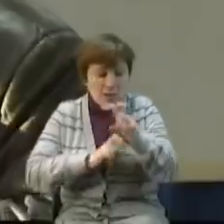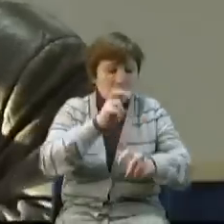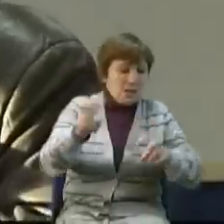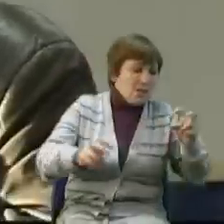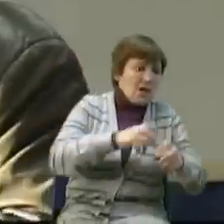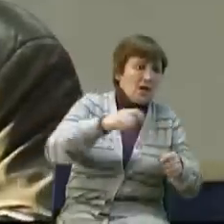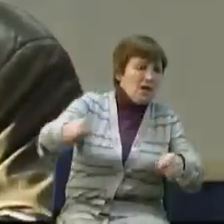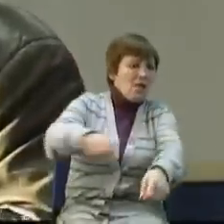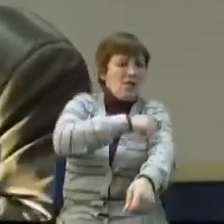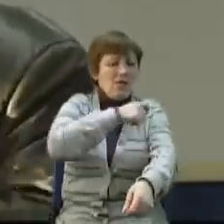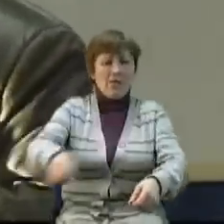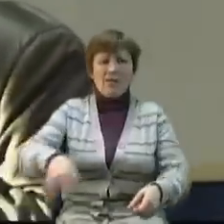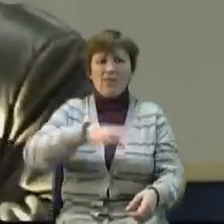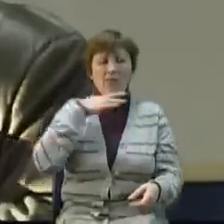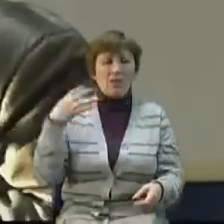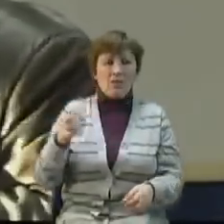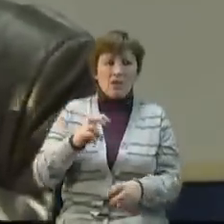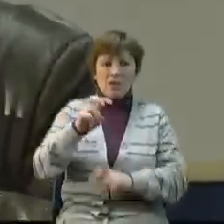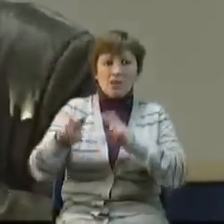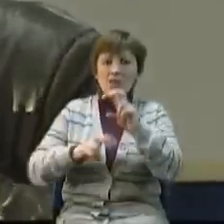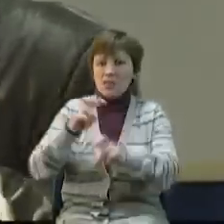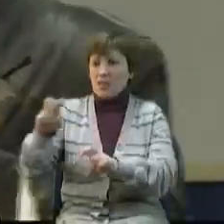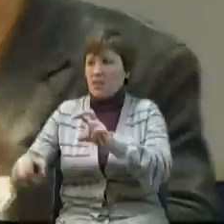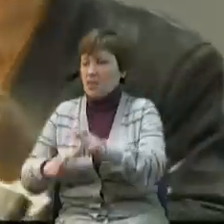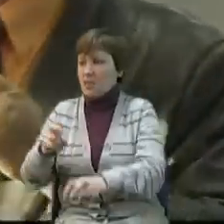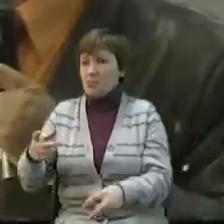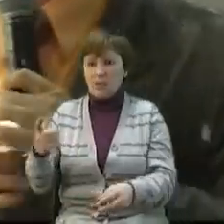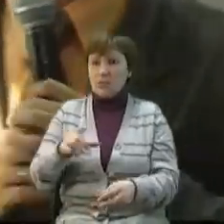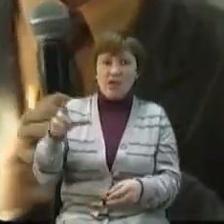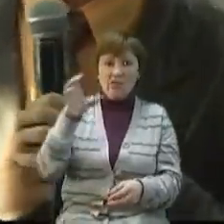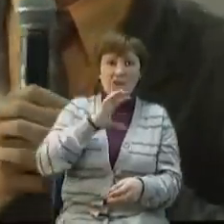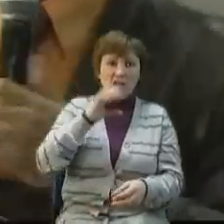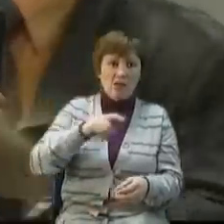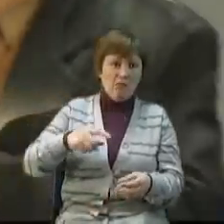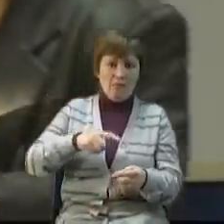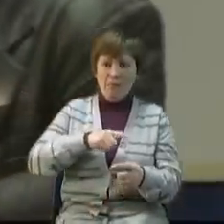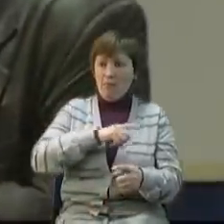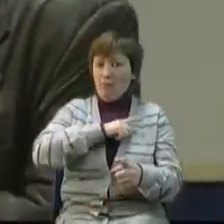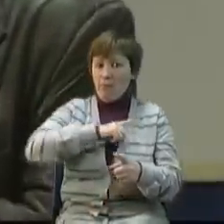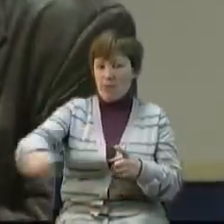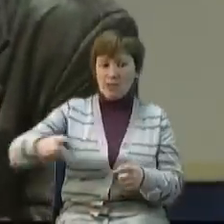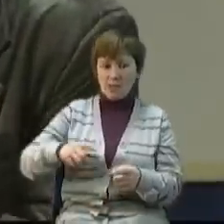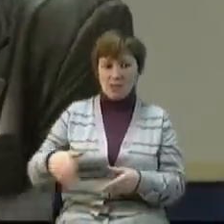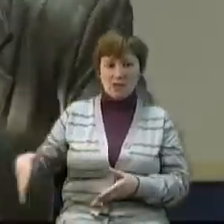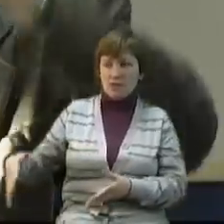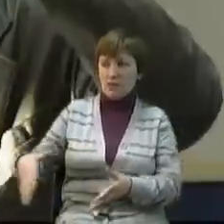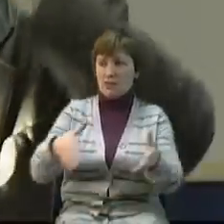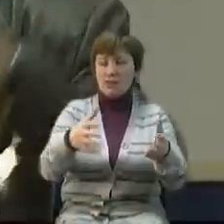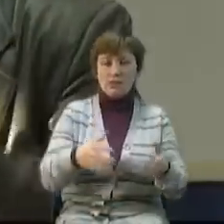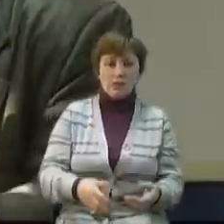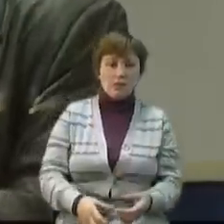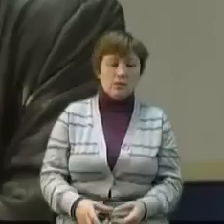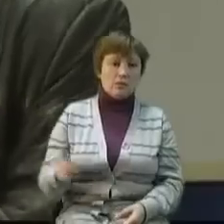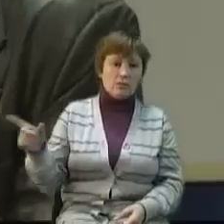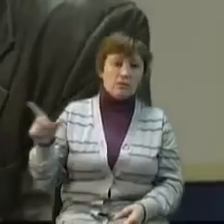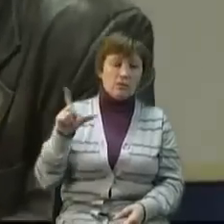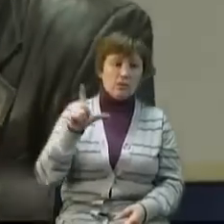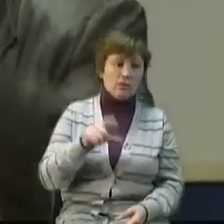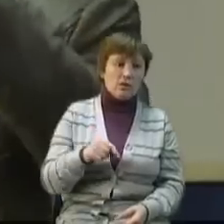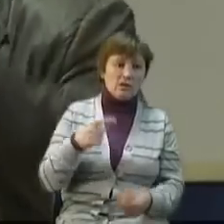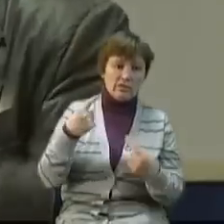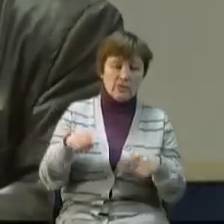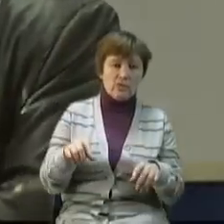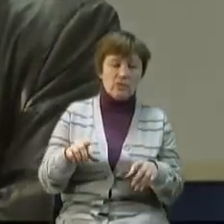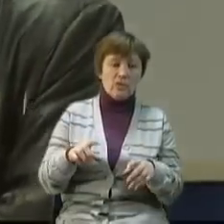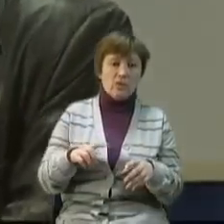миль прочесывали, потому что скорость огромная этой воды. И я уже уехал в город Сиэтл,